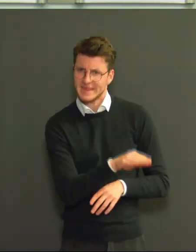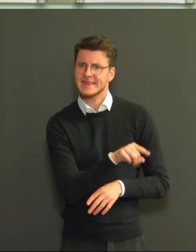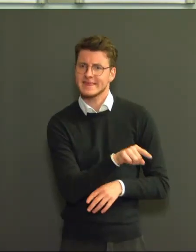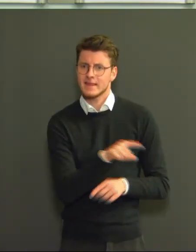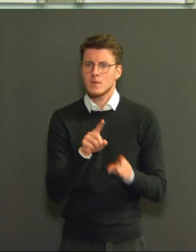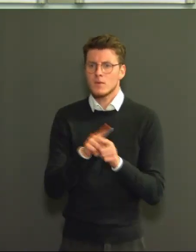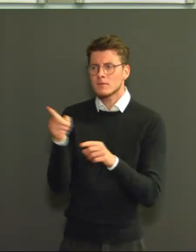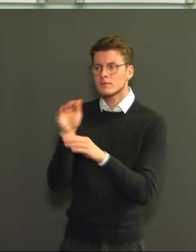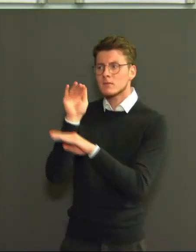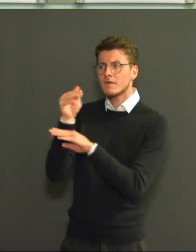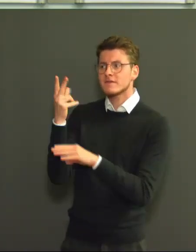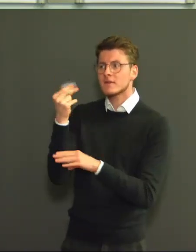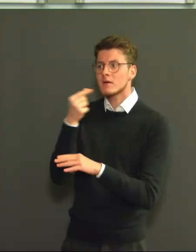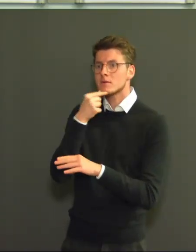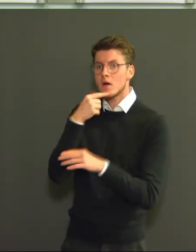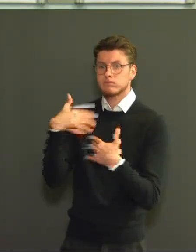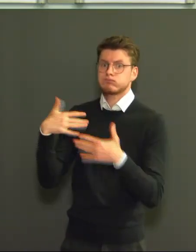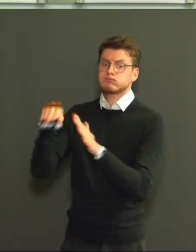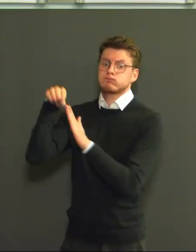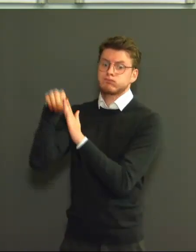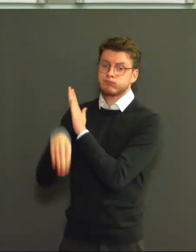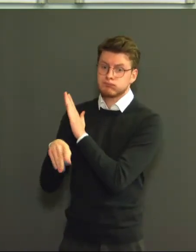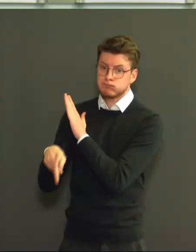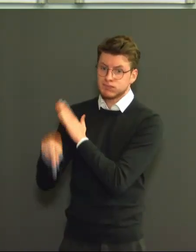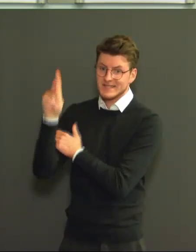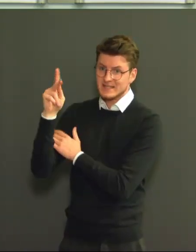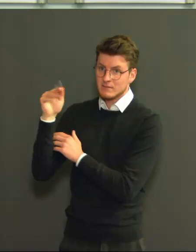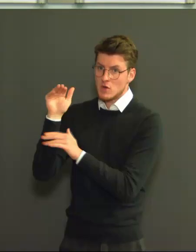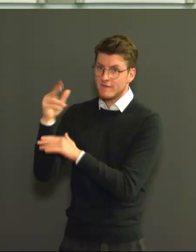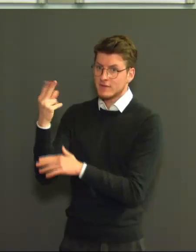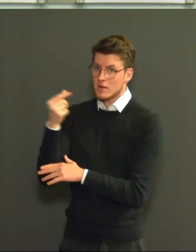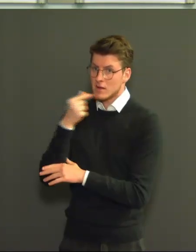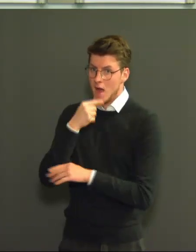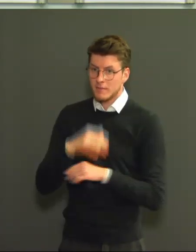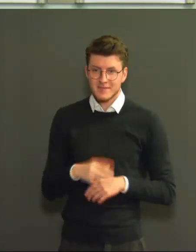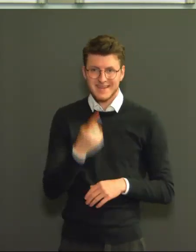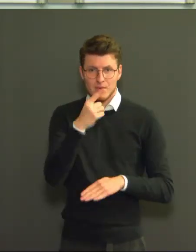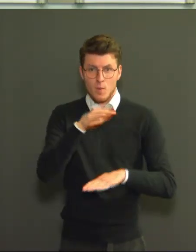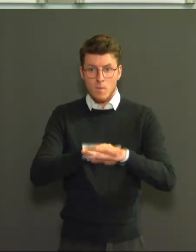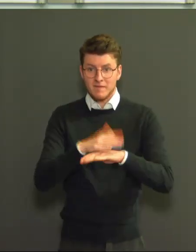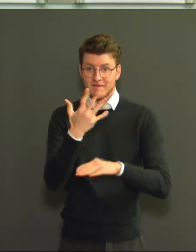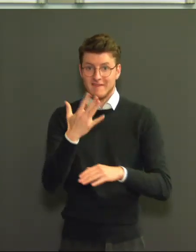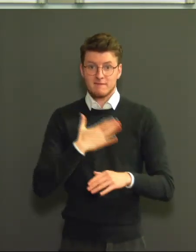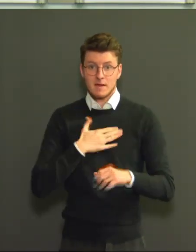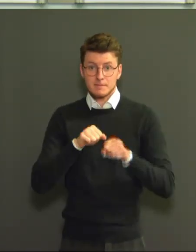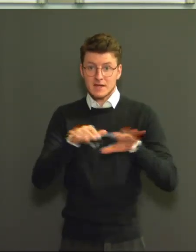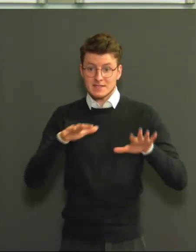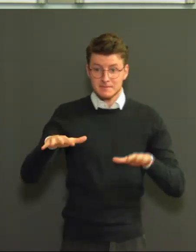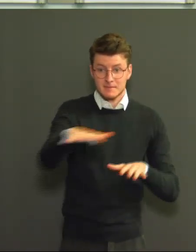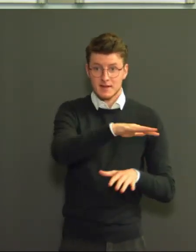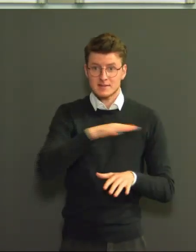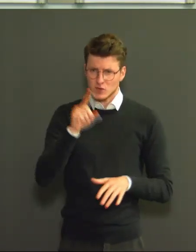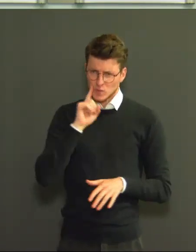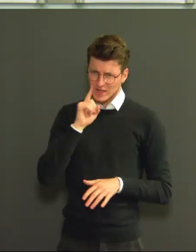80-plussers. Ruim 1 op 5 van de vastgestelde besmettingen vindt plaats bij tieners.